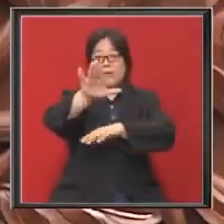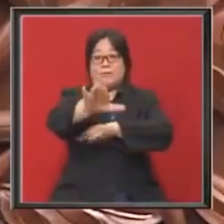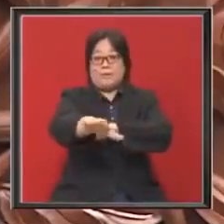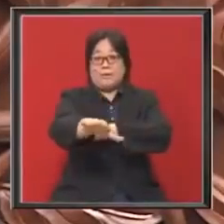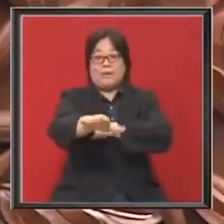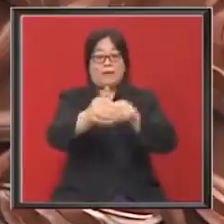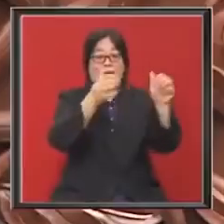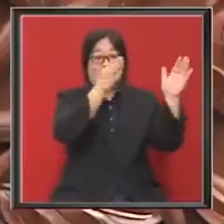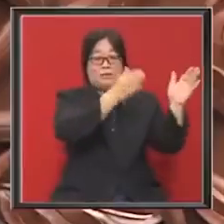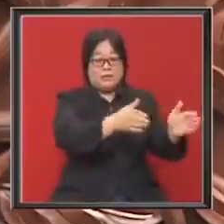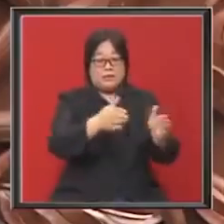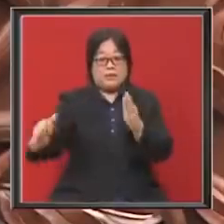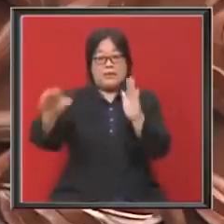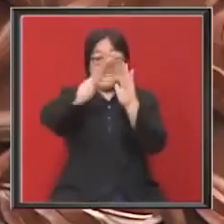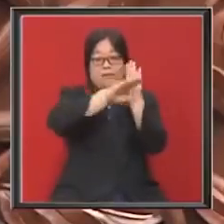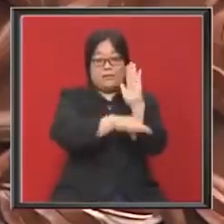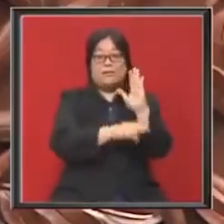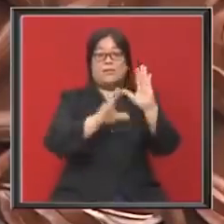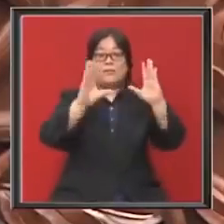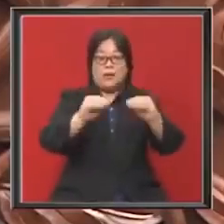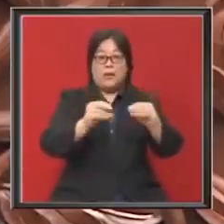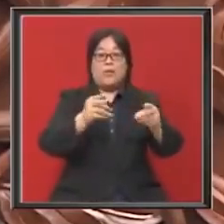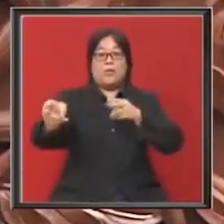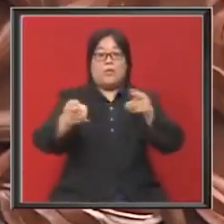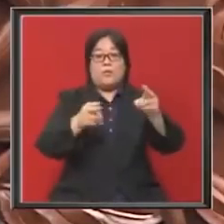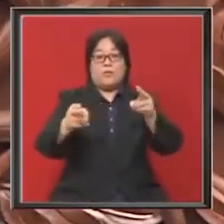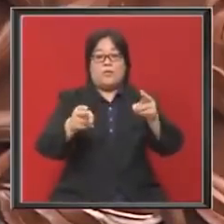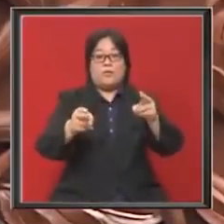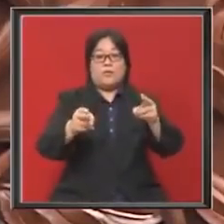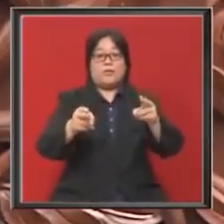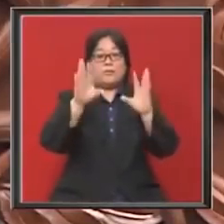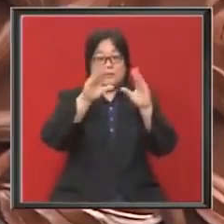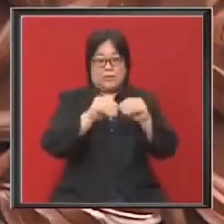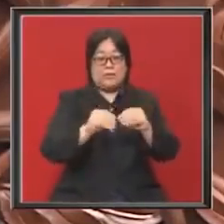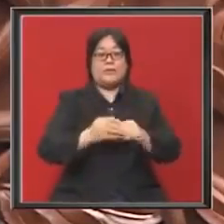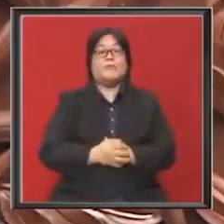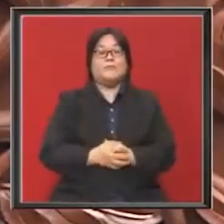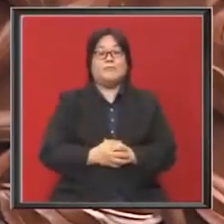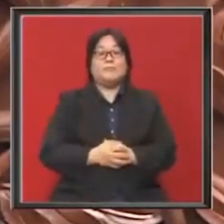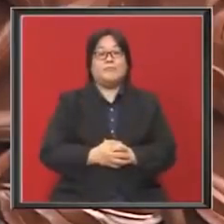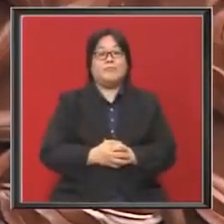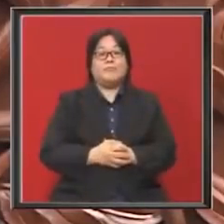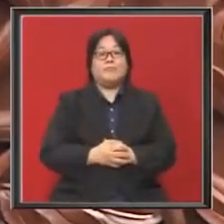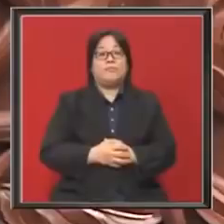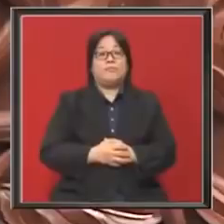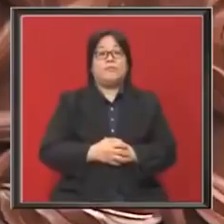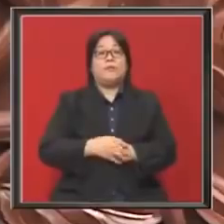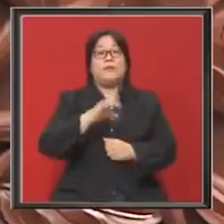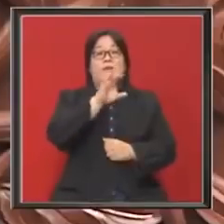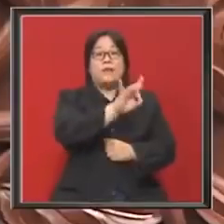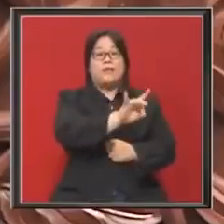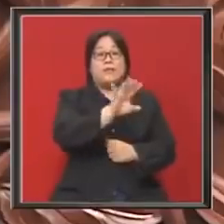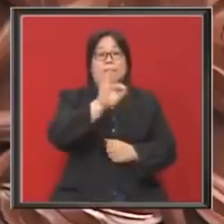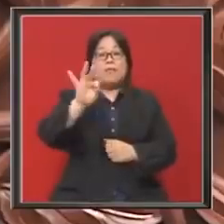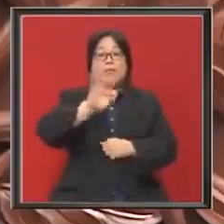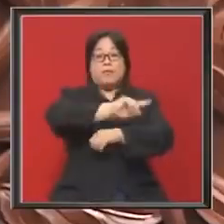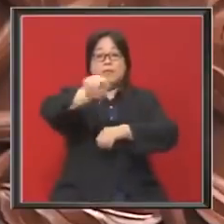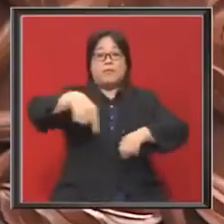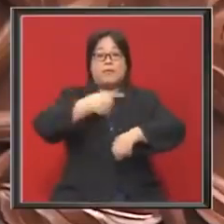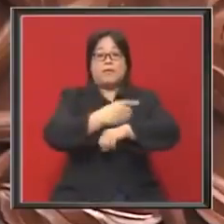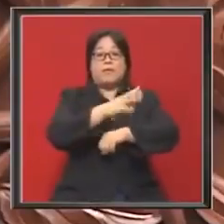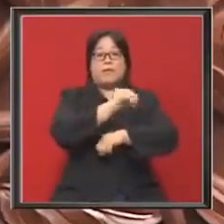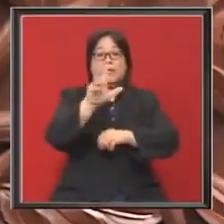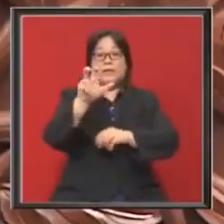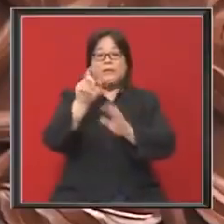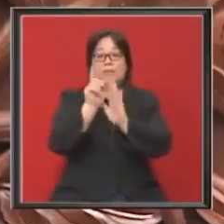dengan susunan aturan create urusan bercorak seperti sedia the maka selama 89 jam dan